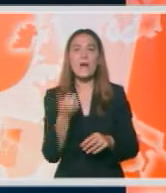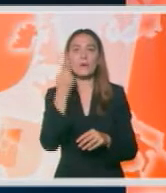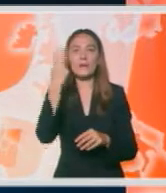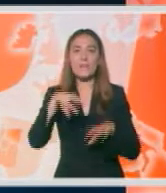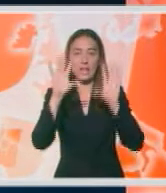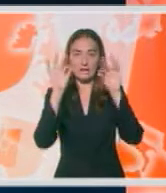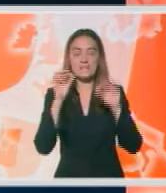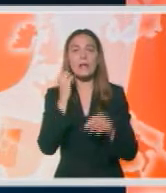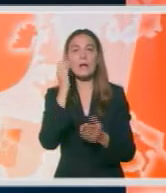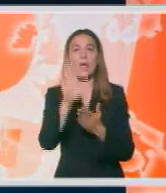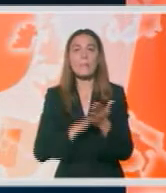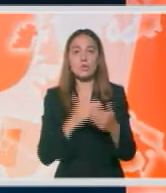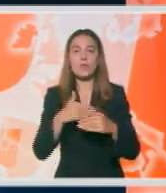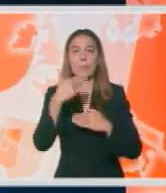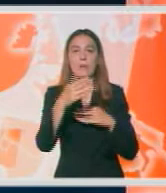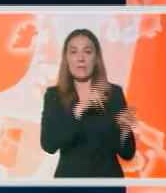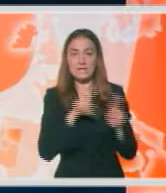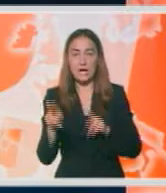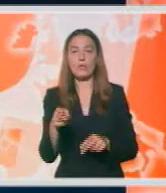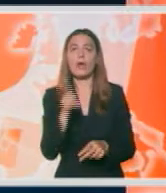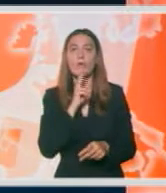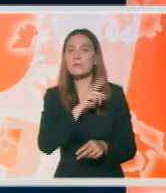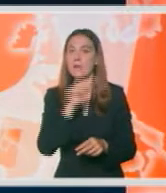2010. kada je počela primjena zakona, a koji